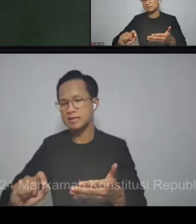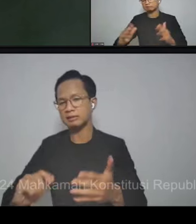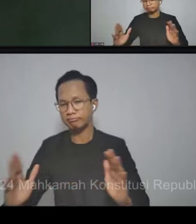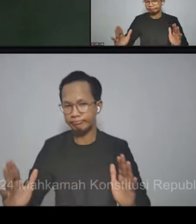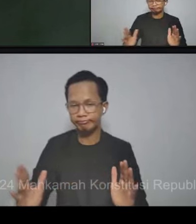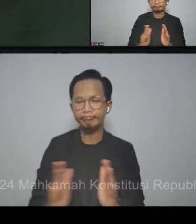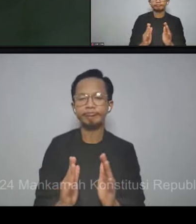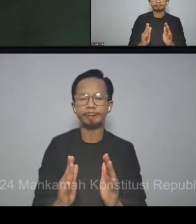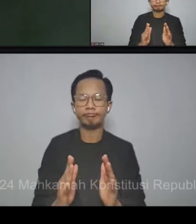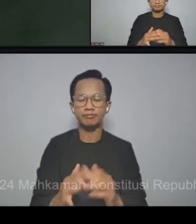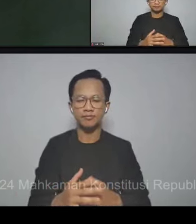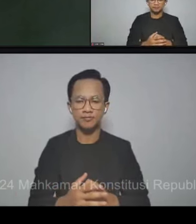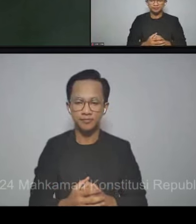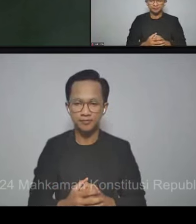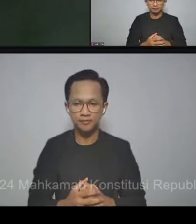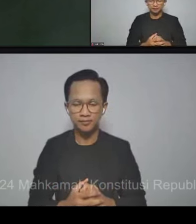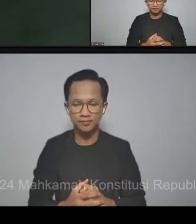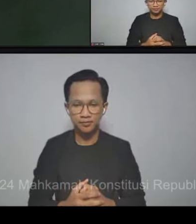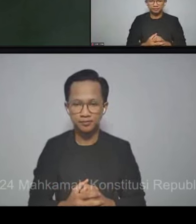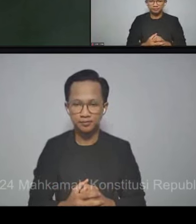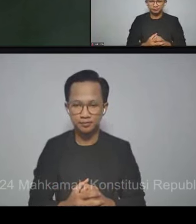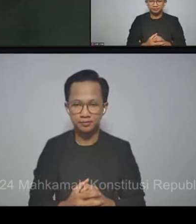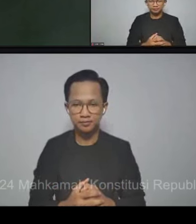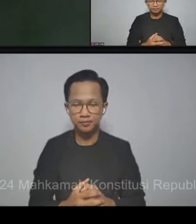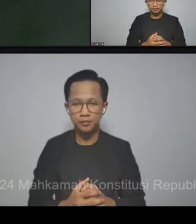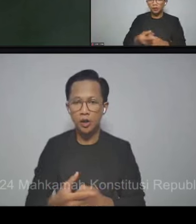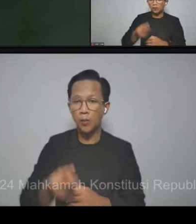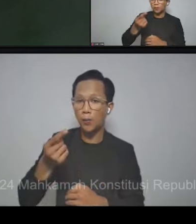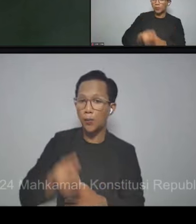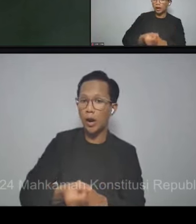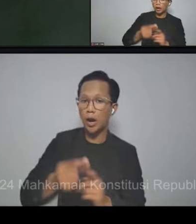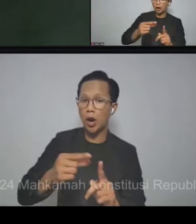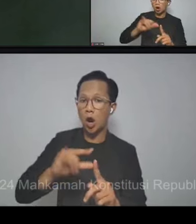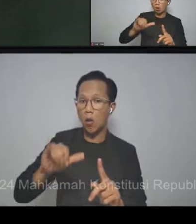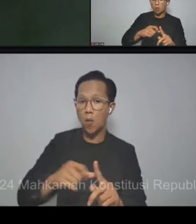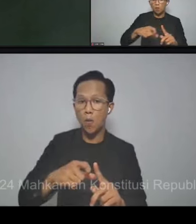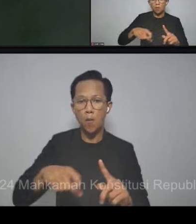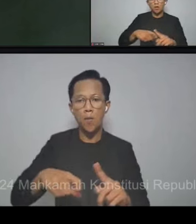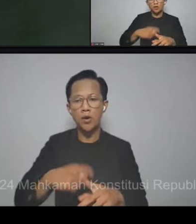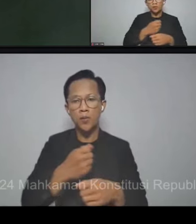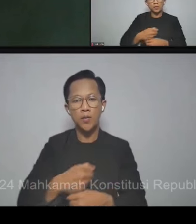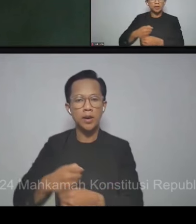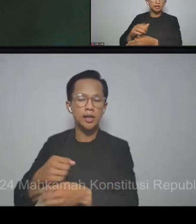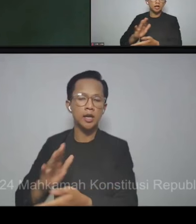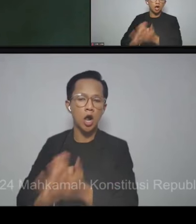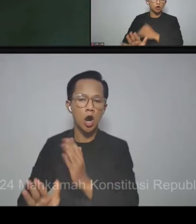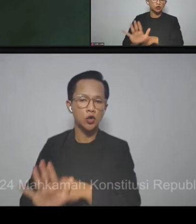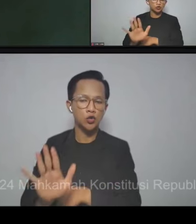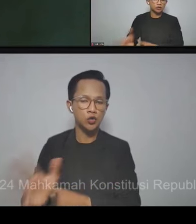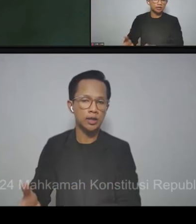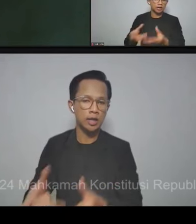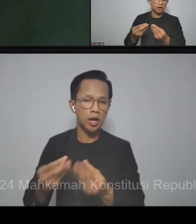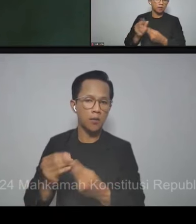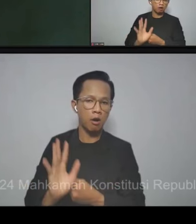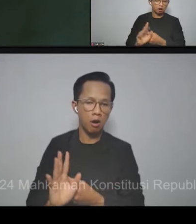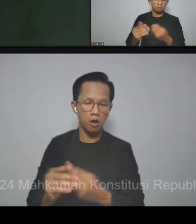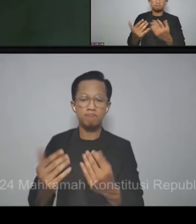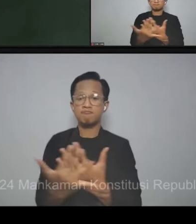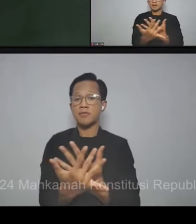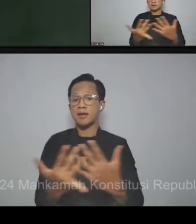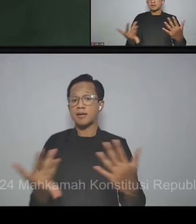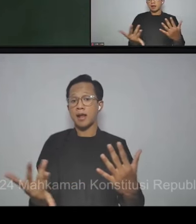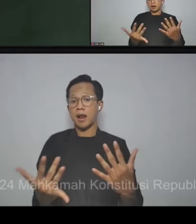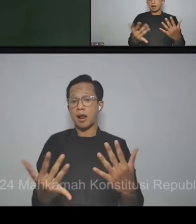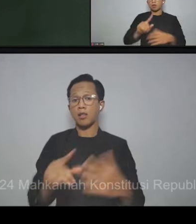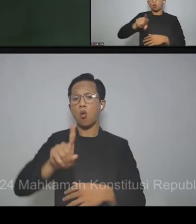birokratis dengan mengingat pembayaran pajak oleh wajib pajak tidak disertai prestasi yang langsung diterima oleh wajib pajak maka pada umumnya masyarakat Wajib Pajak masih menganggap